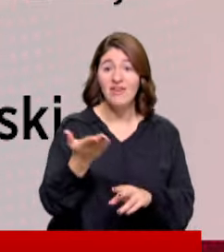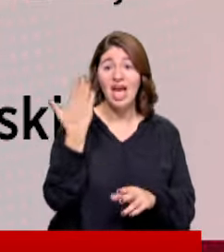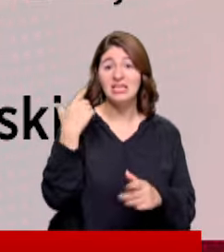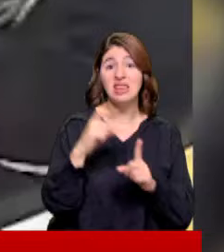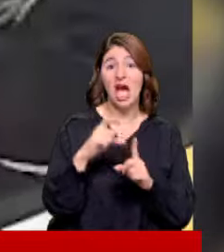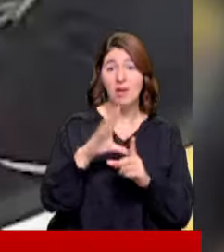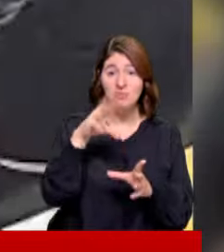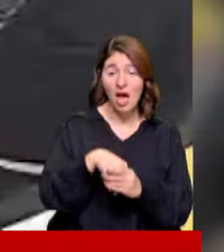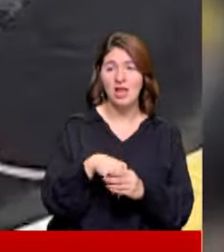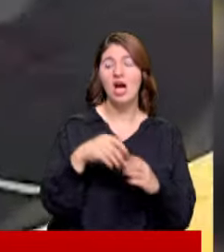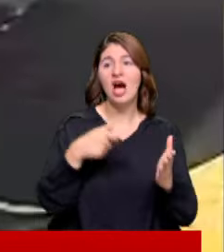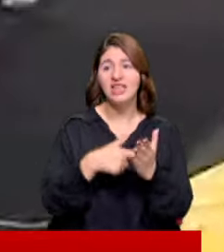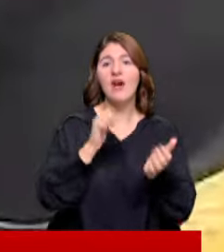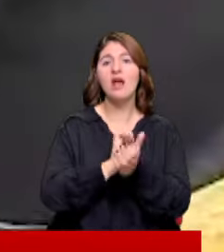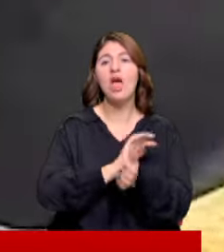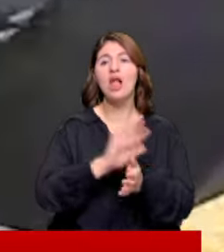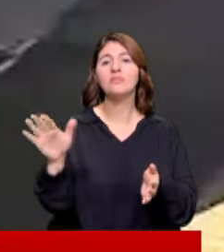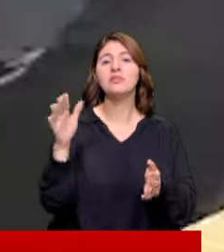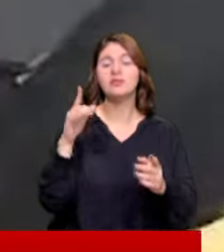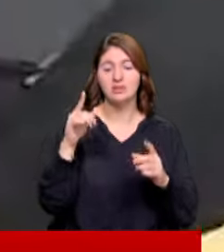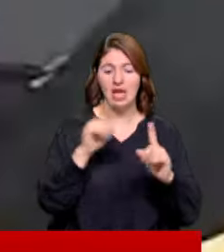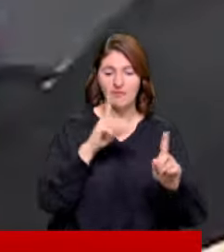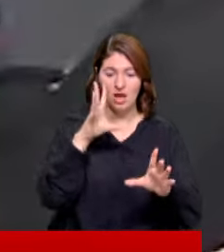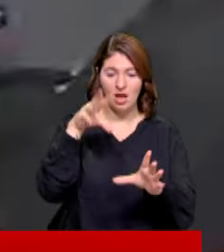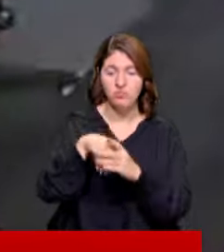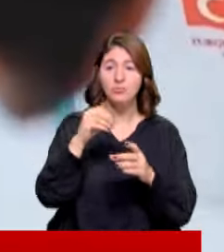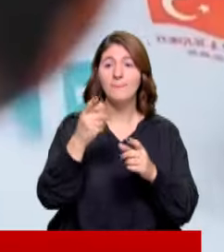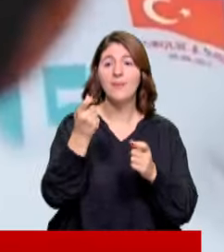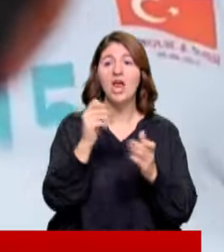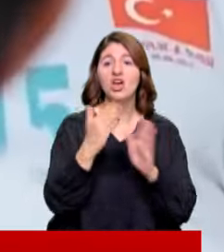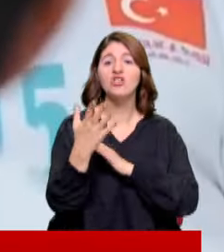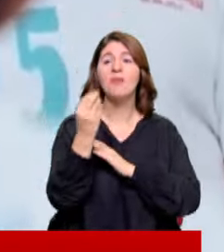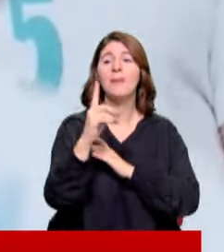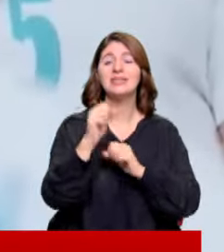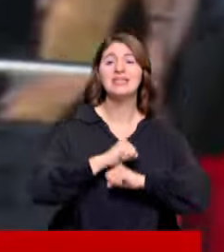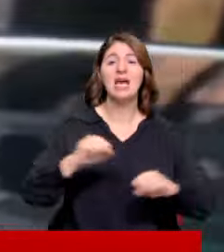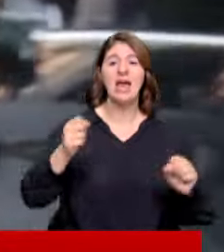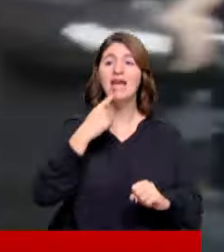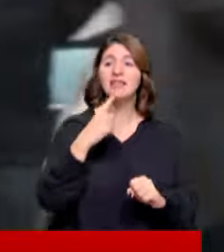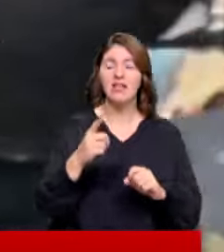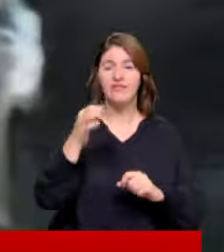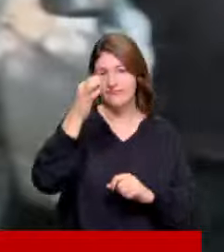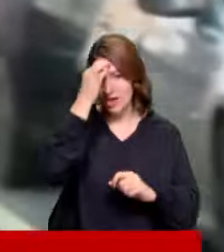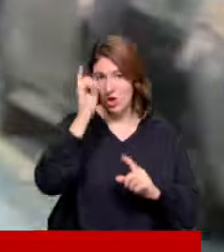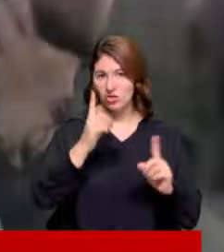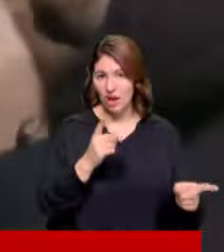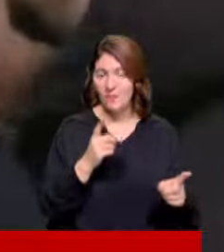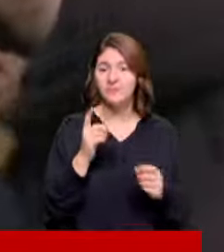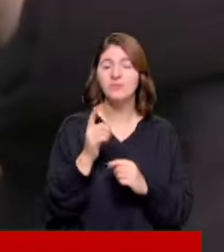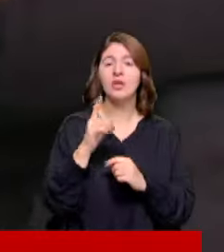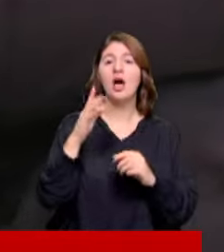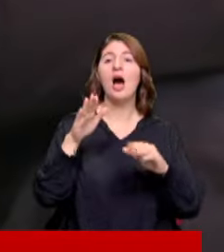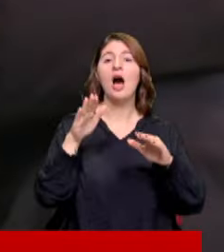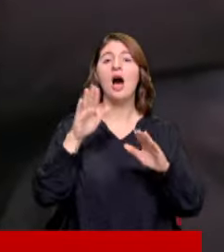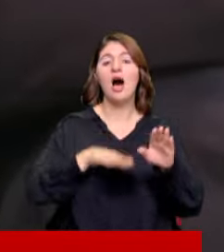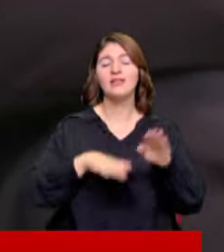da dahildir. Adının ve ailesinin davaya karışmasına maddi karşılığı olmayan bir zarar diyen Fatih Terim, adalet önünde